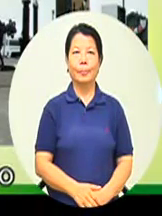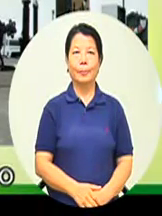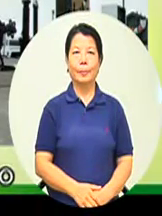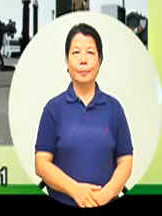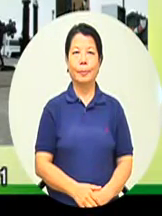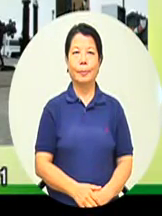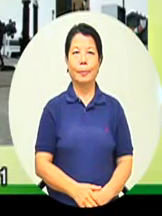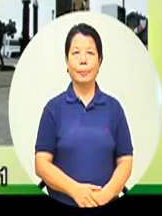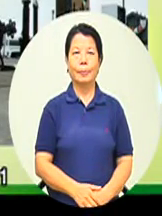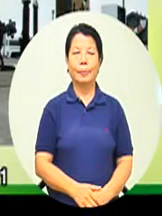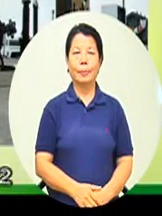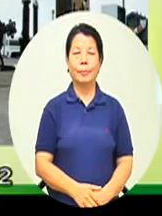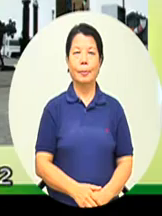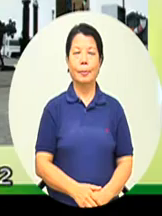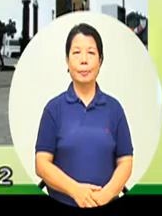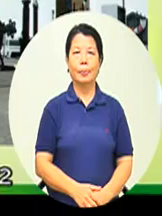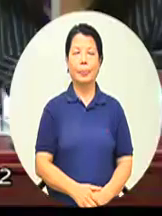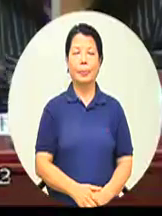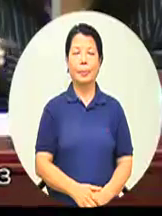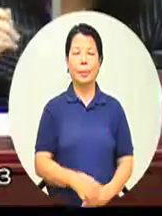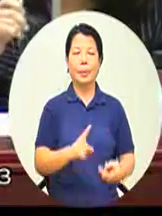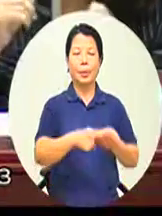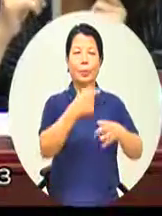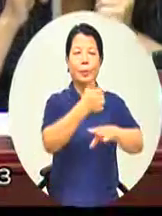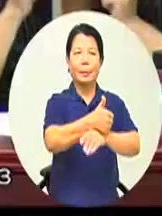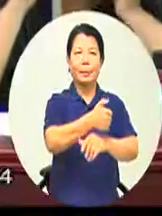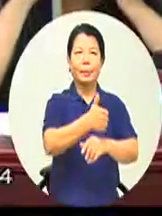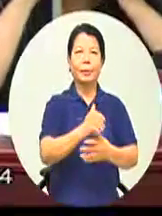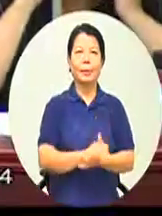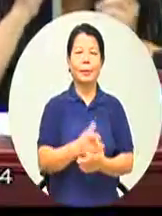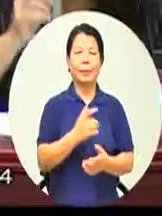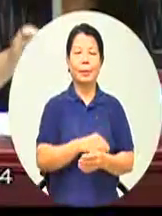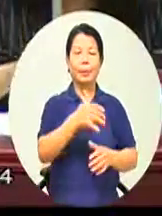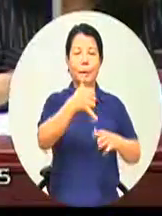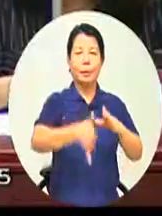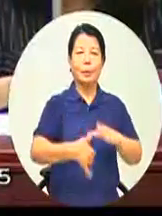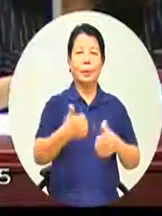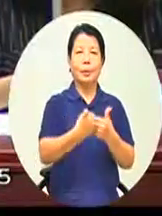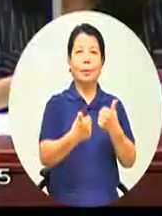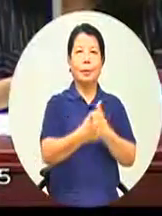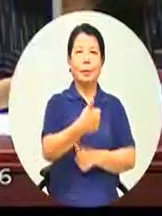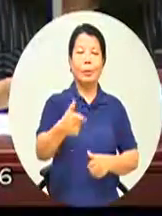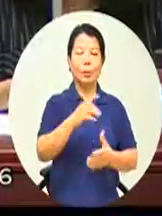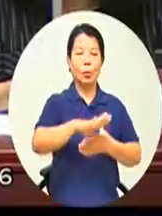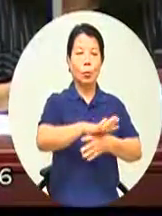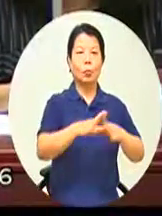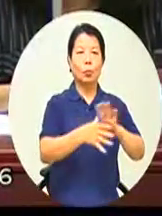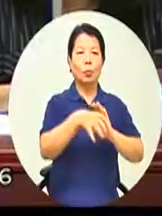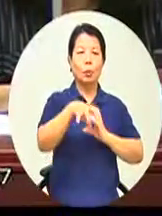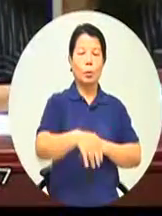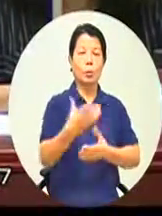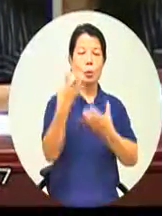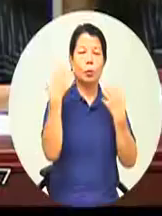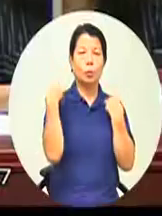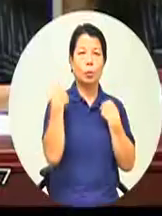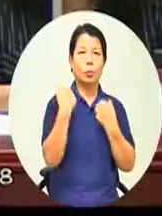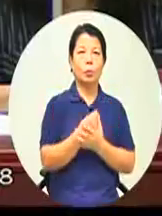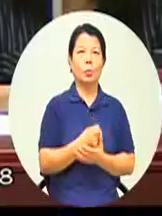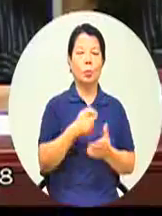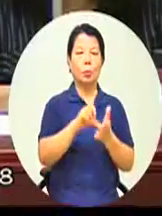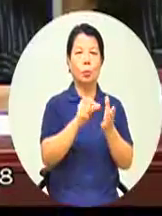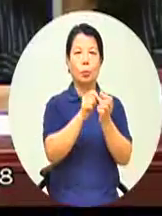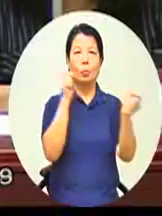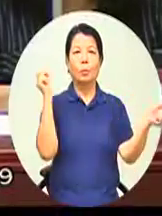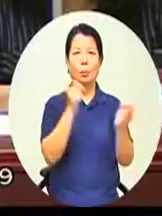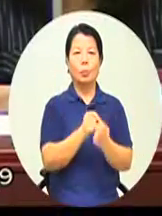局长， 谢谢主席，谢谢沈议员。沈议员的意思是说，文化局接管多久